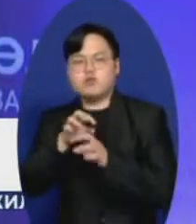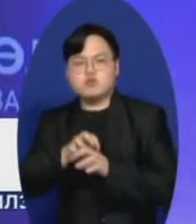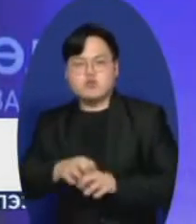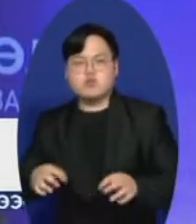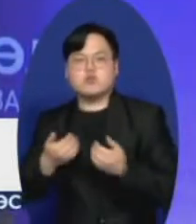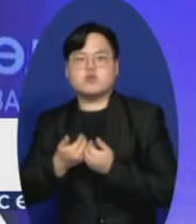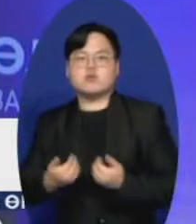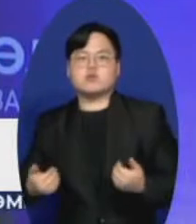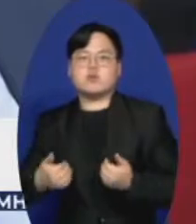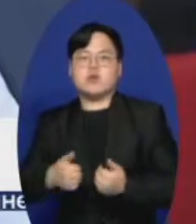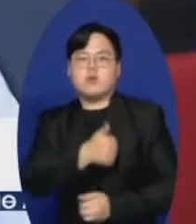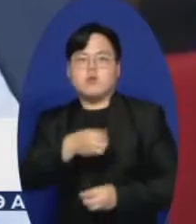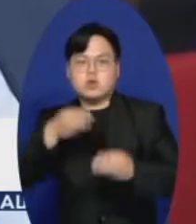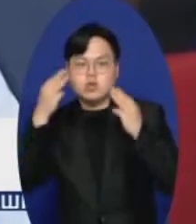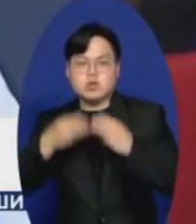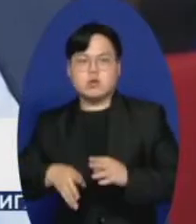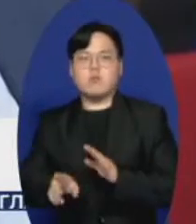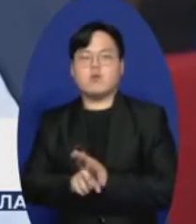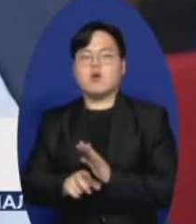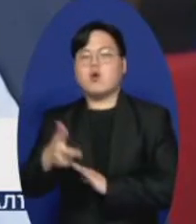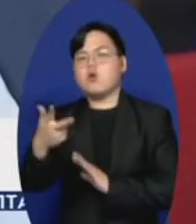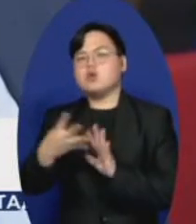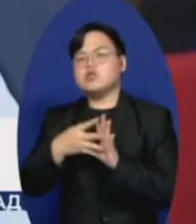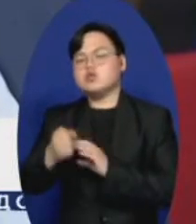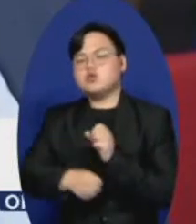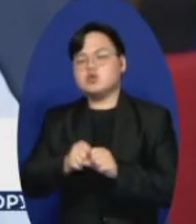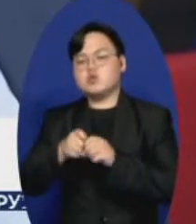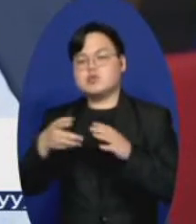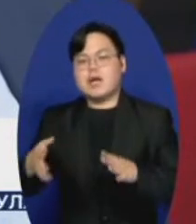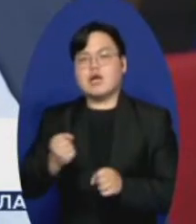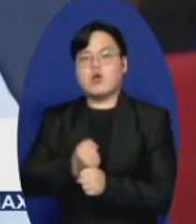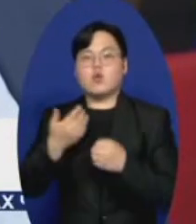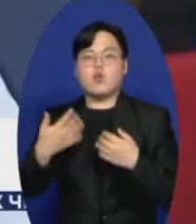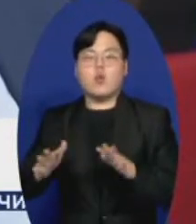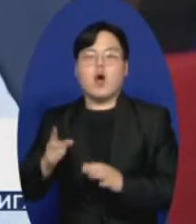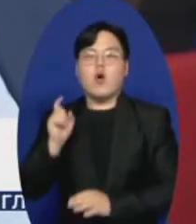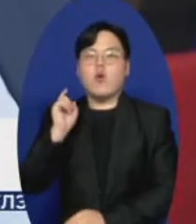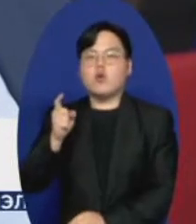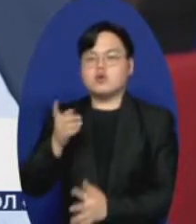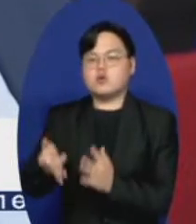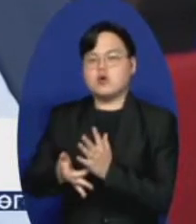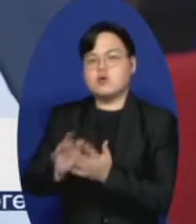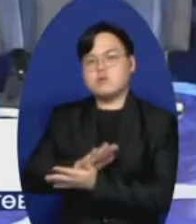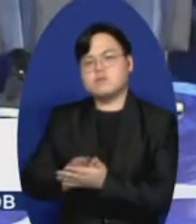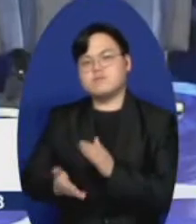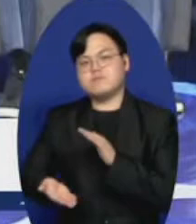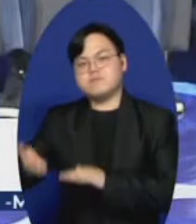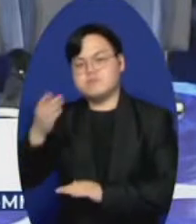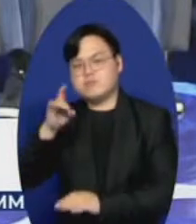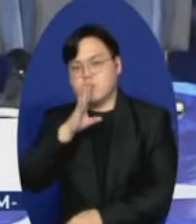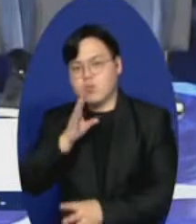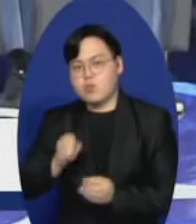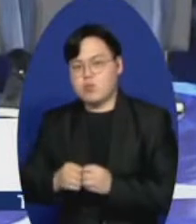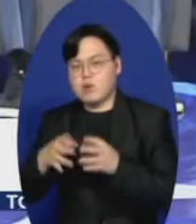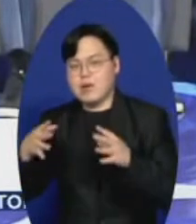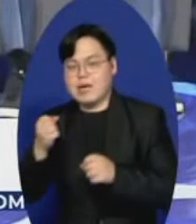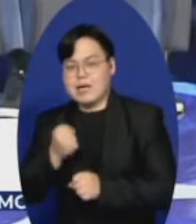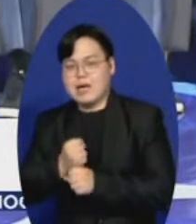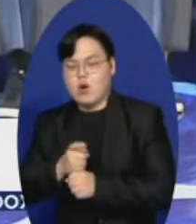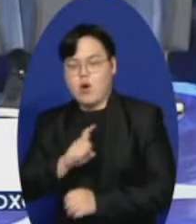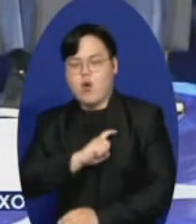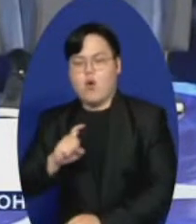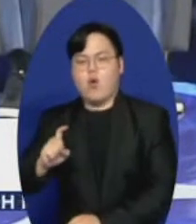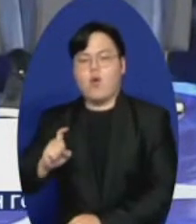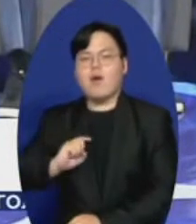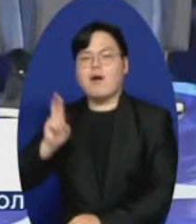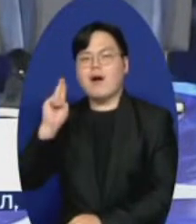хийж болох шин гөрөн 39 жил ажилласан хуучин тоног төхөөрөмжийг шинжлэх, бүтээн байгуулалтын ажлуудад оролцох зэргээр хувийн